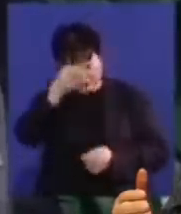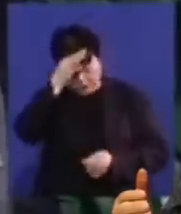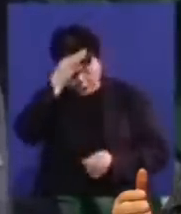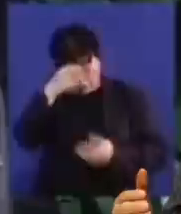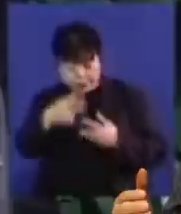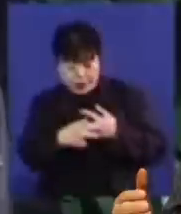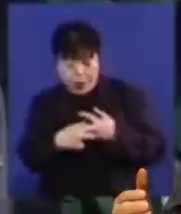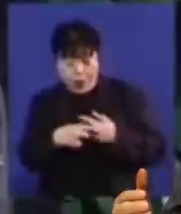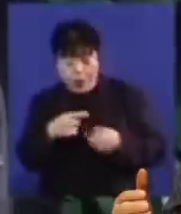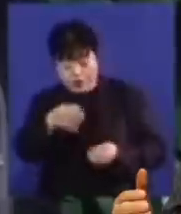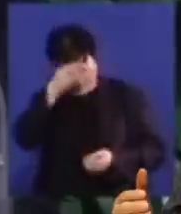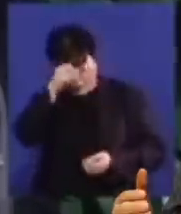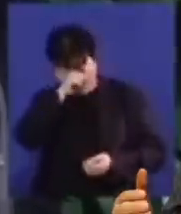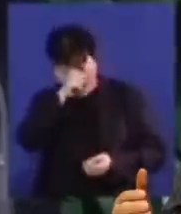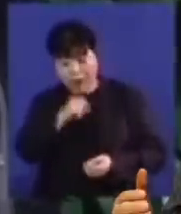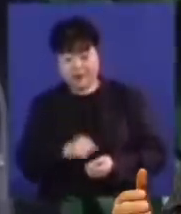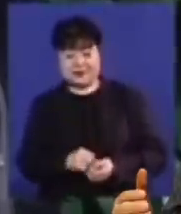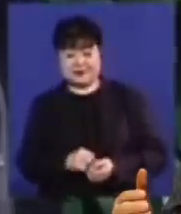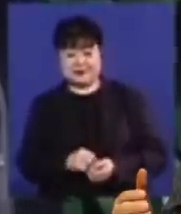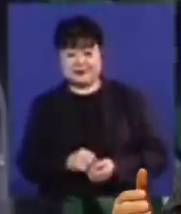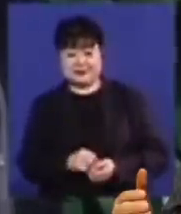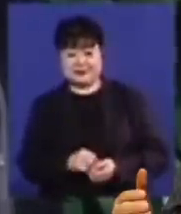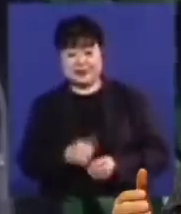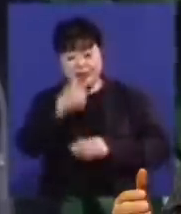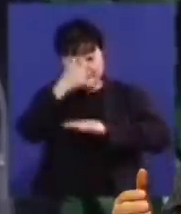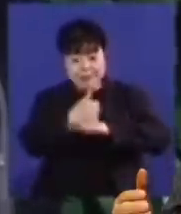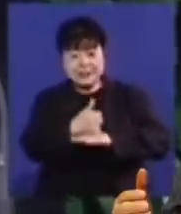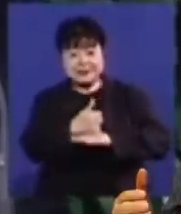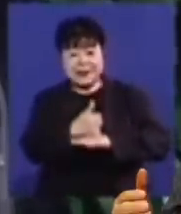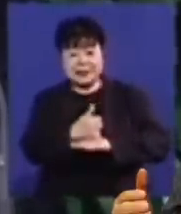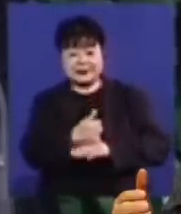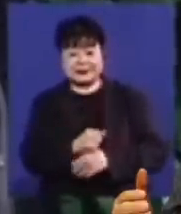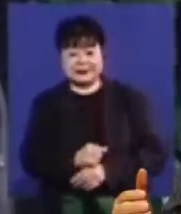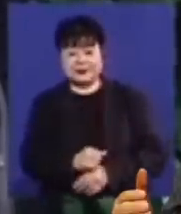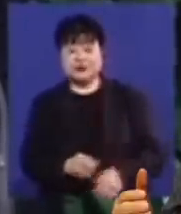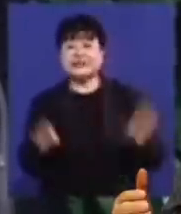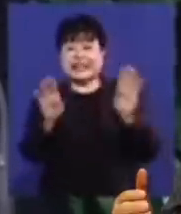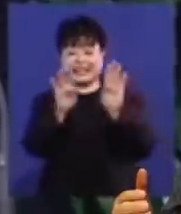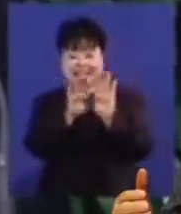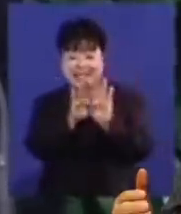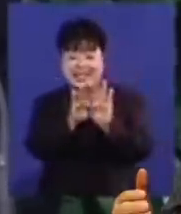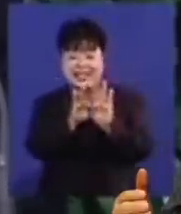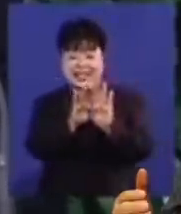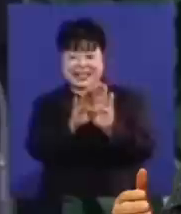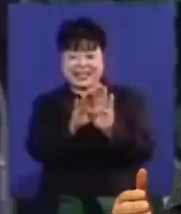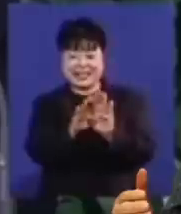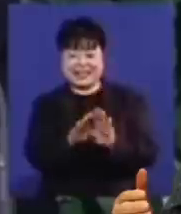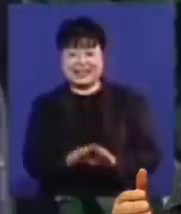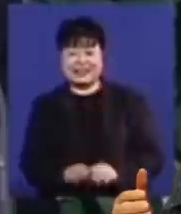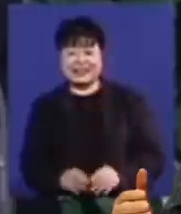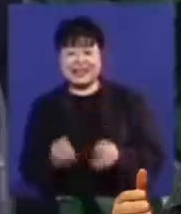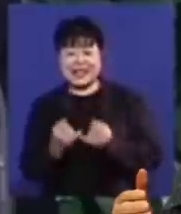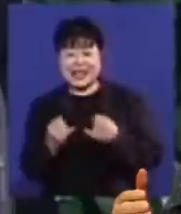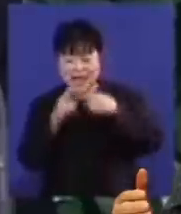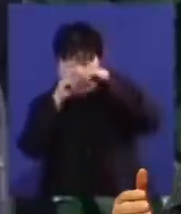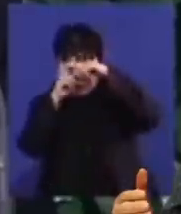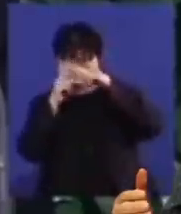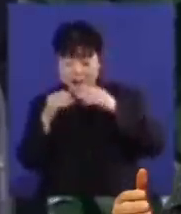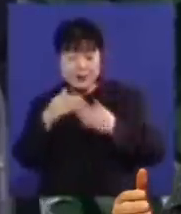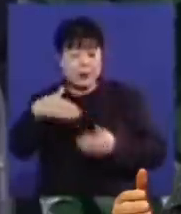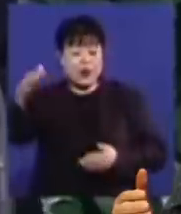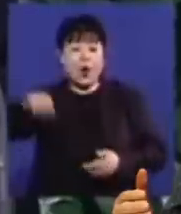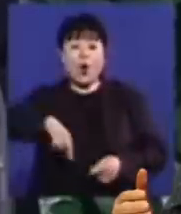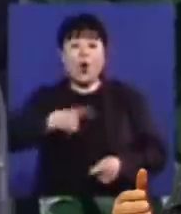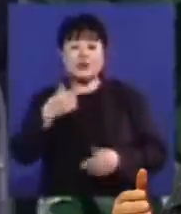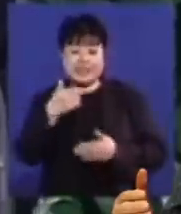와요. 근데 이분의 재미는 마지막 저녁에 문 닫을 때 간호원까지 다 보내고 난 다음 문 닫아놓고